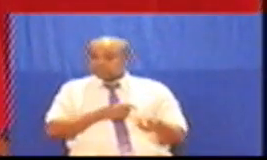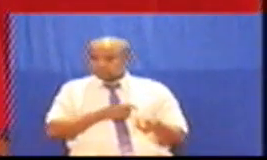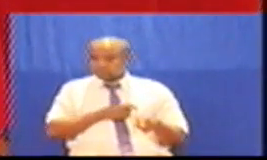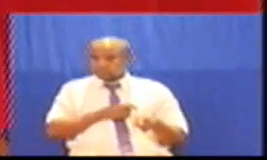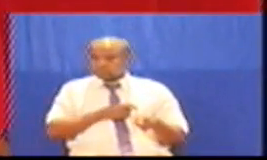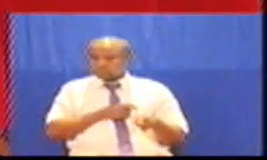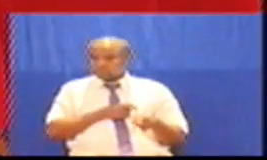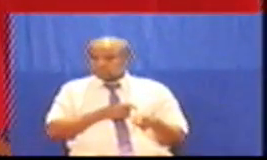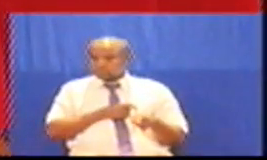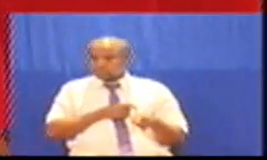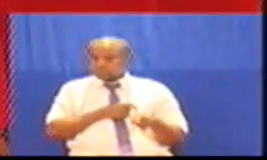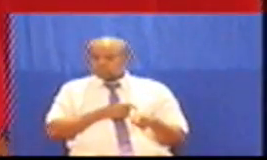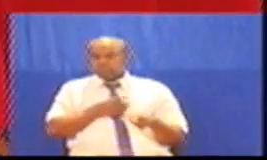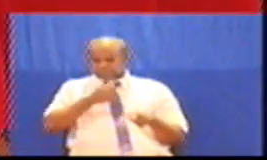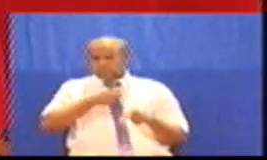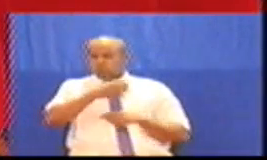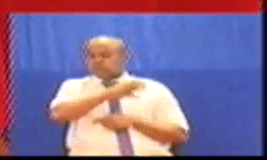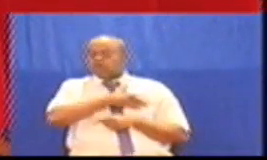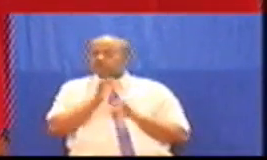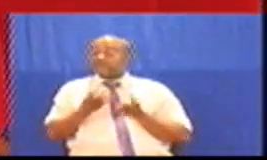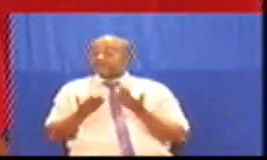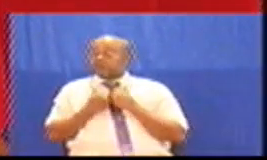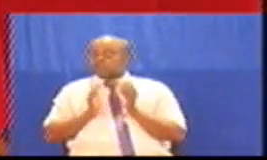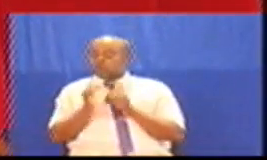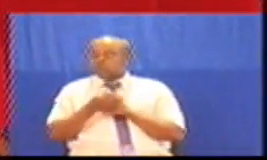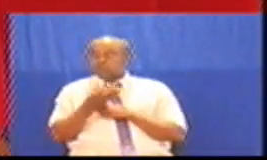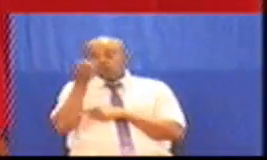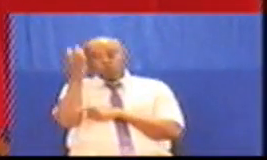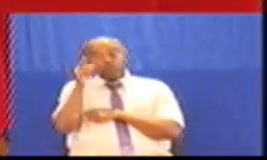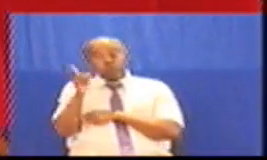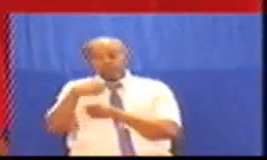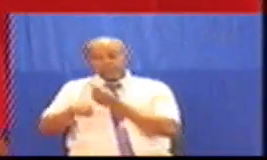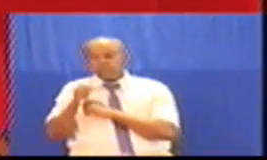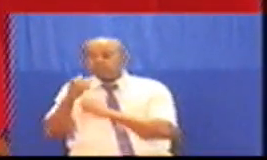jinsi tunavyoweza kudhibiti corona katika magereza.